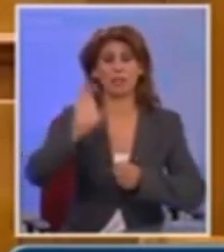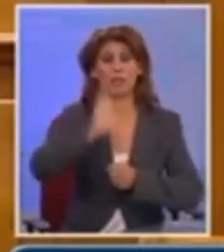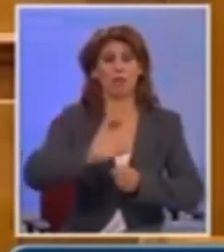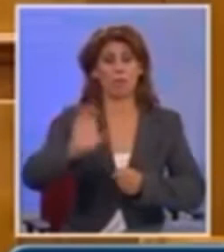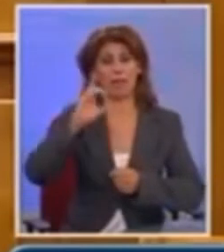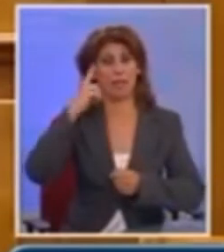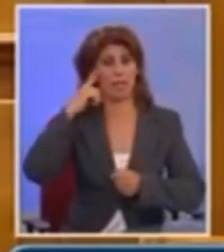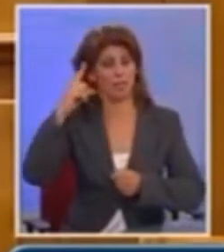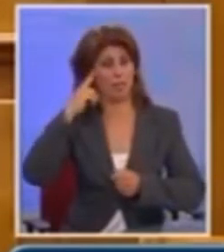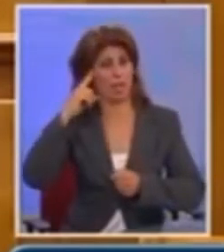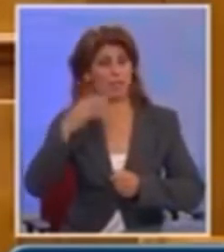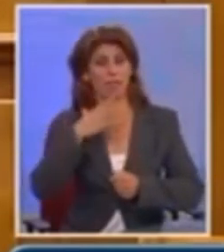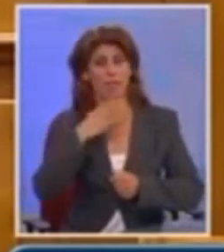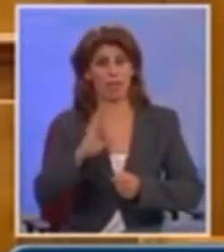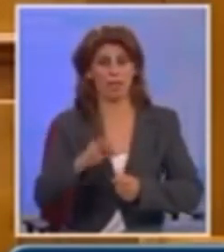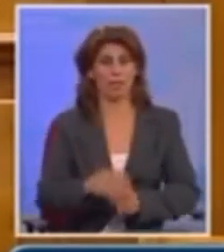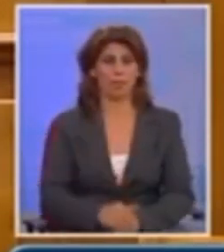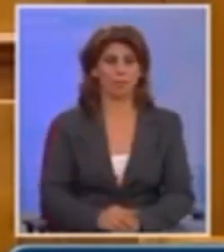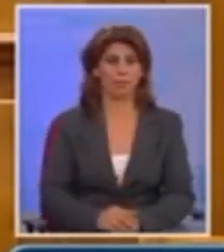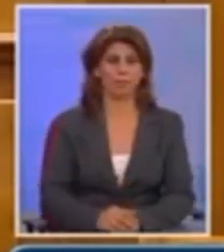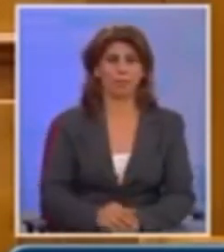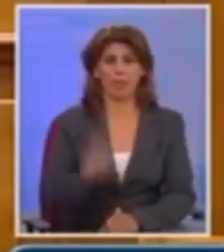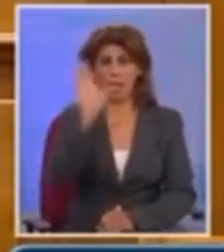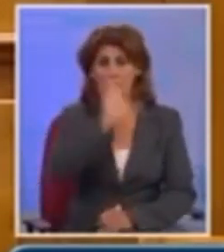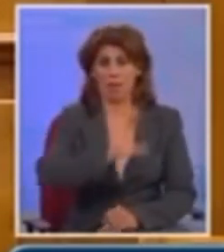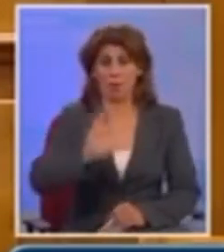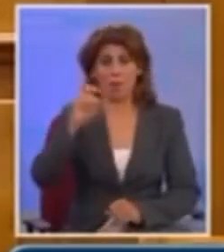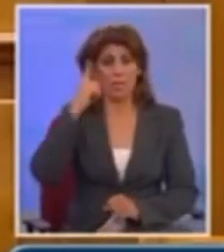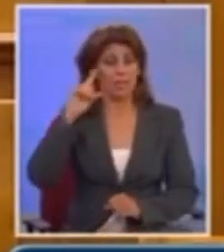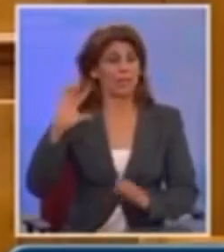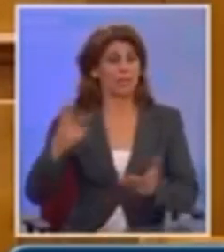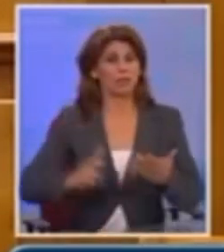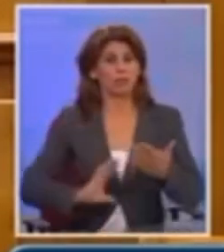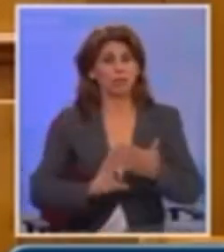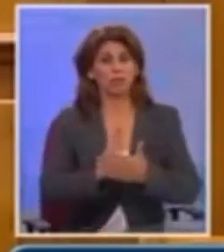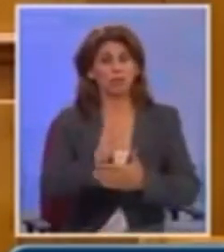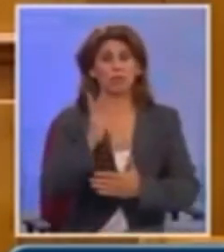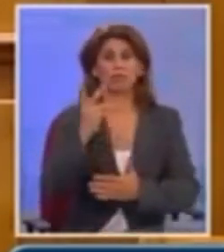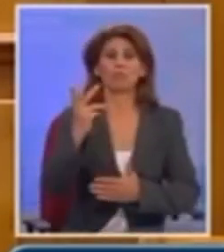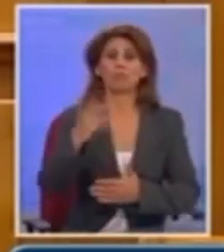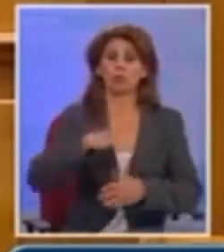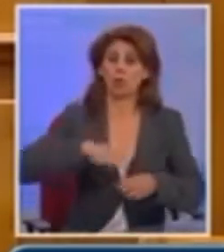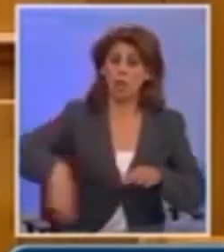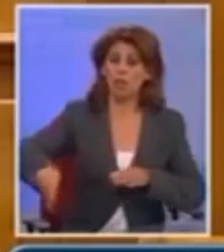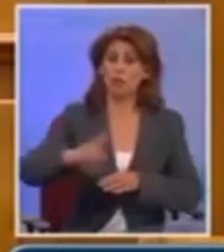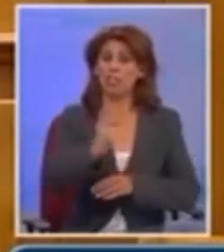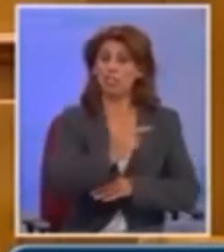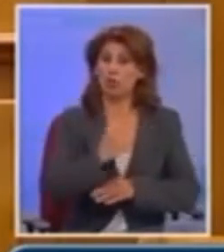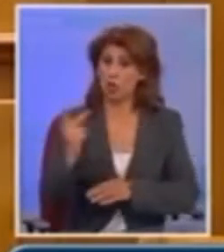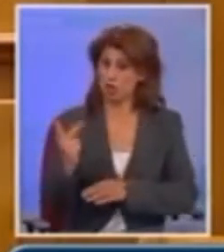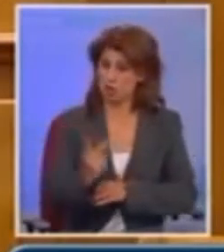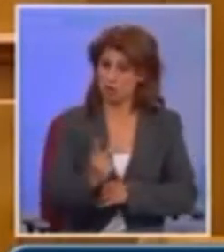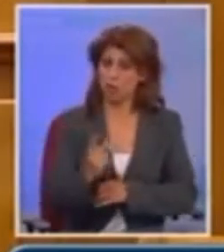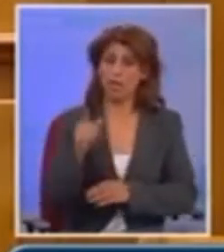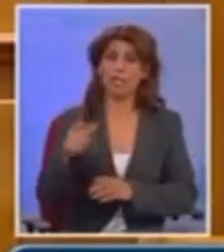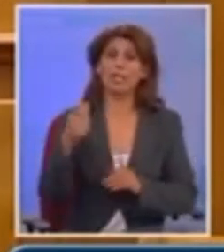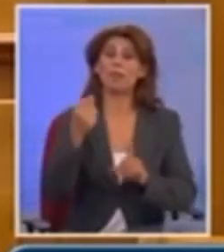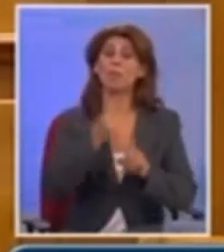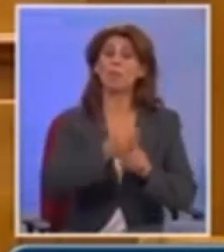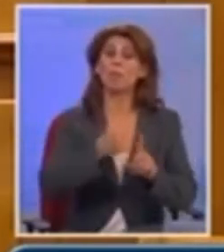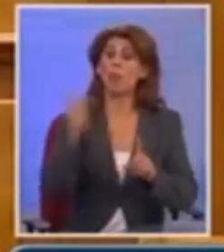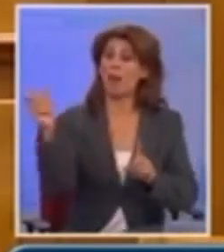δηλαδή την ευημερία των λαών και των κοινωνιών, εκείνοι που